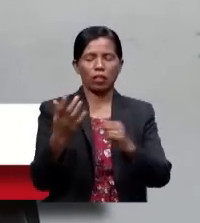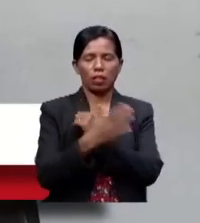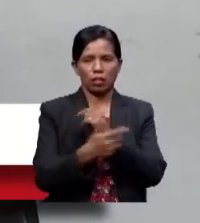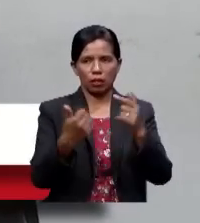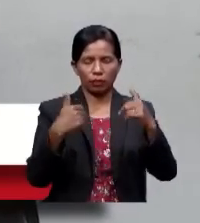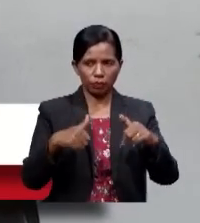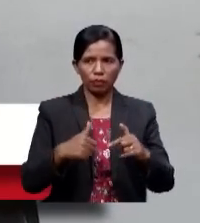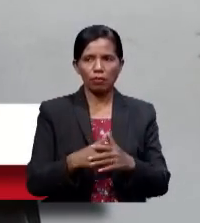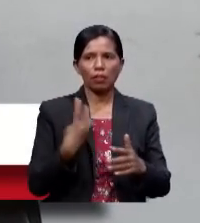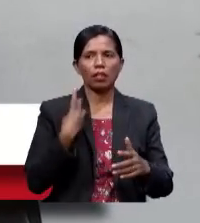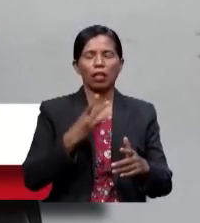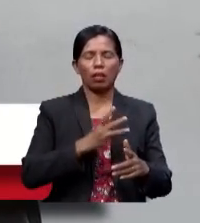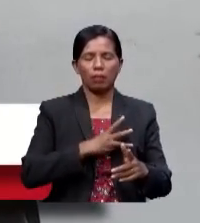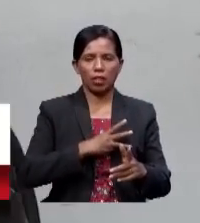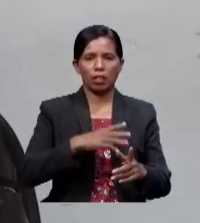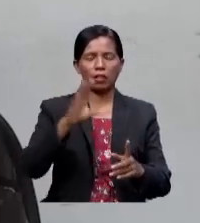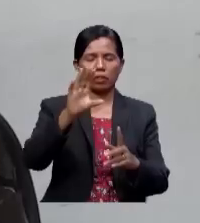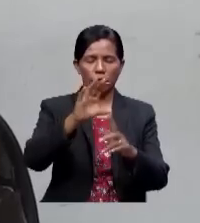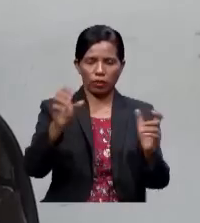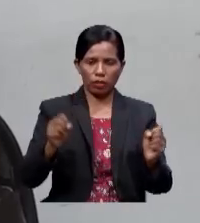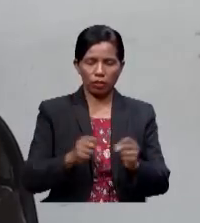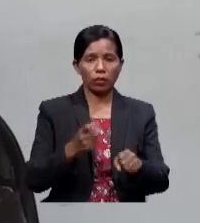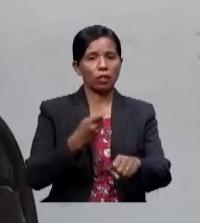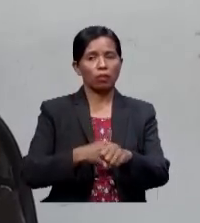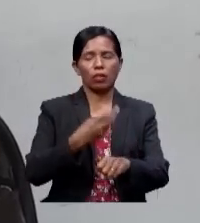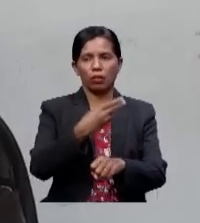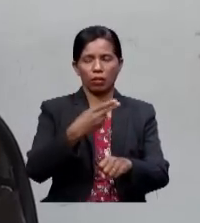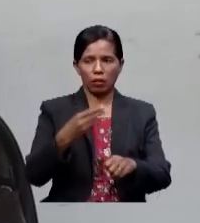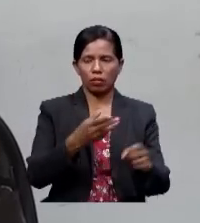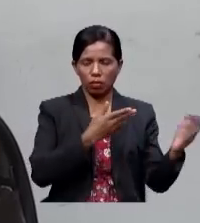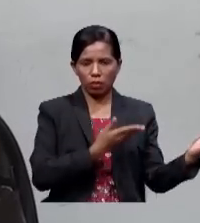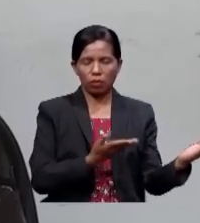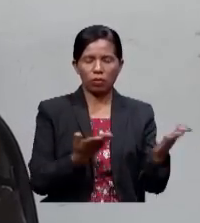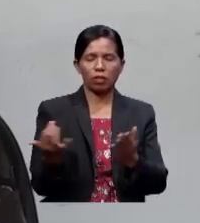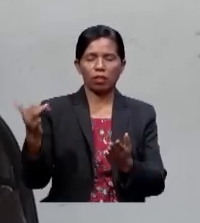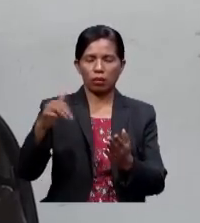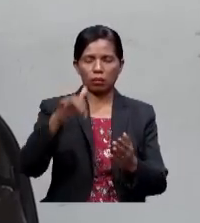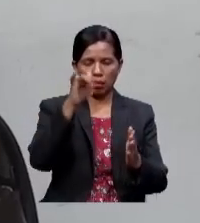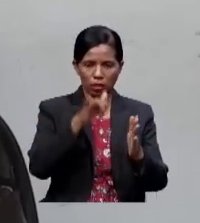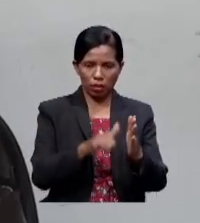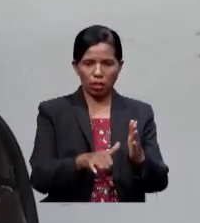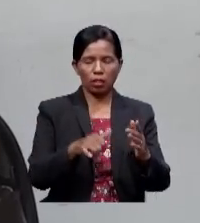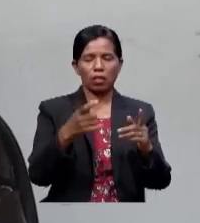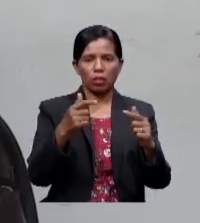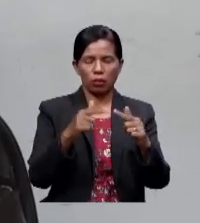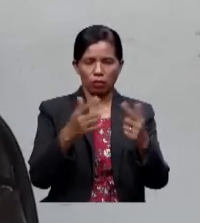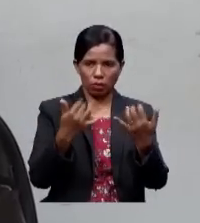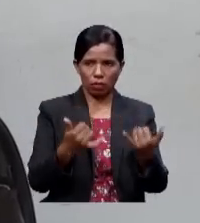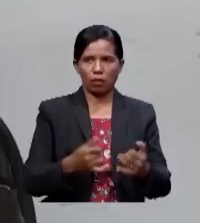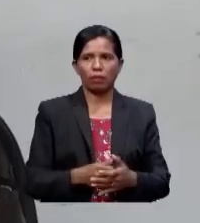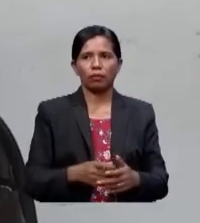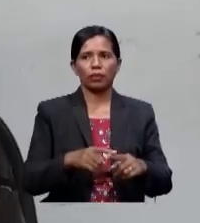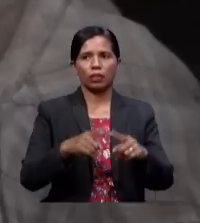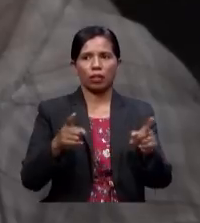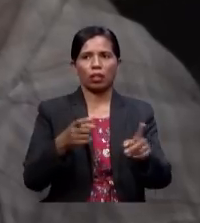mantan kepala desa tempo Indonesia ne. Maka hari senarai mai hela tu ati agoran, tu hela agoran. Mai siruan ni